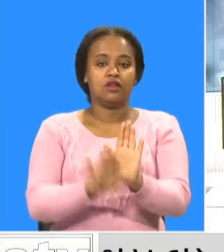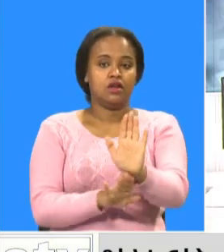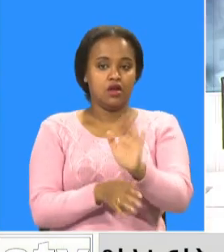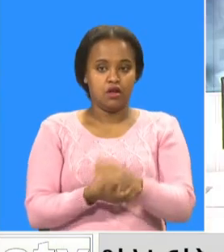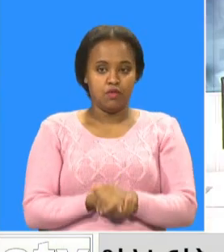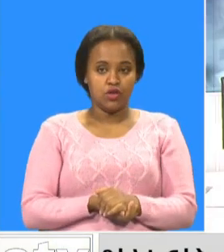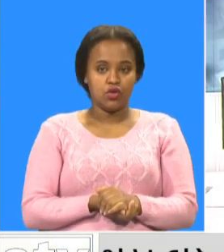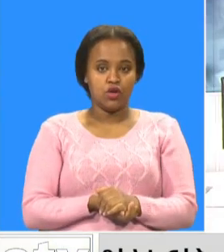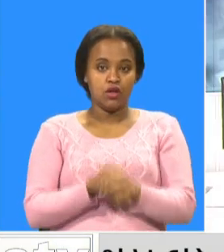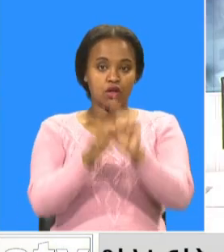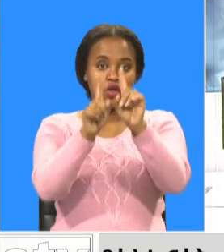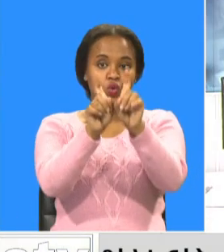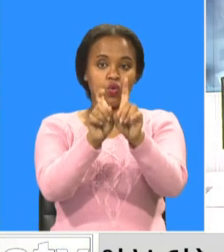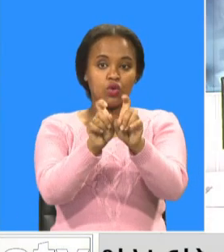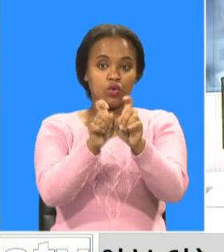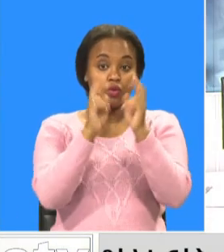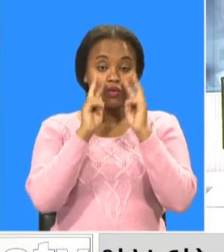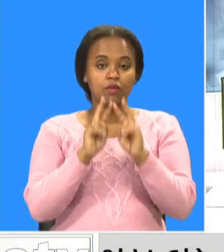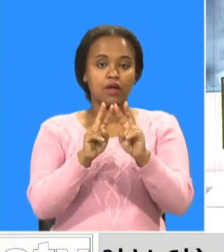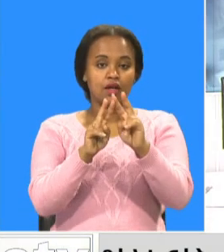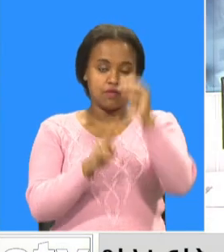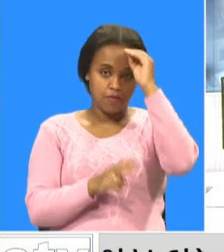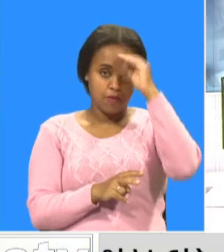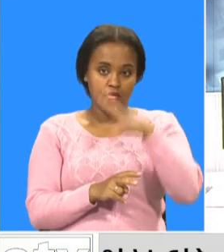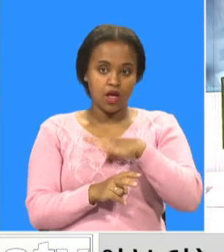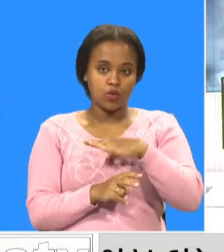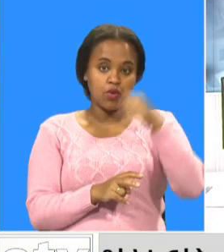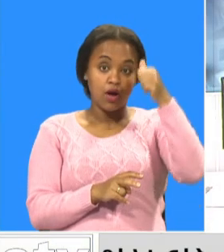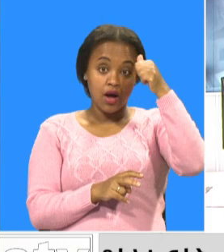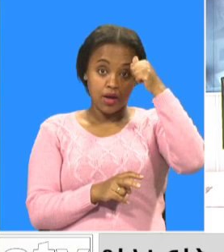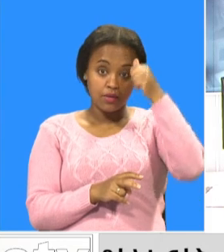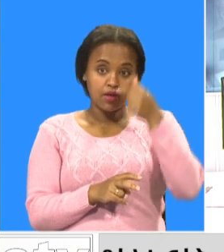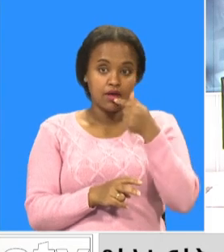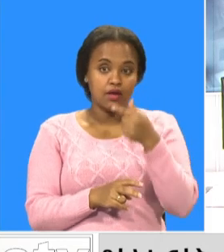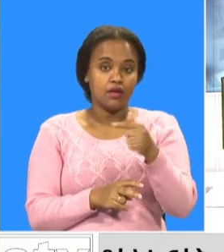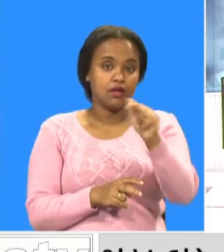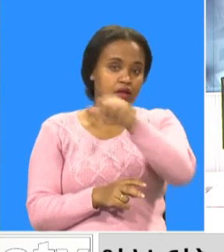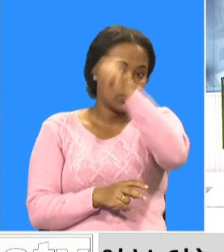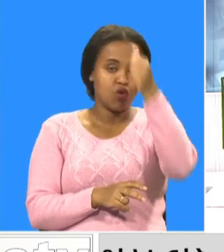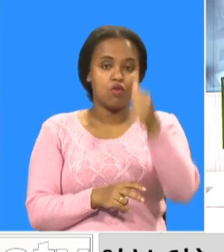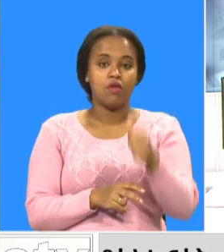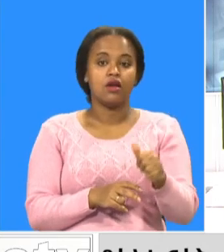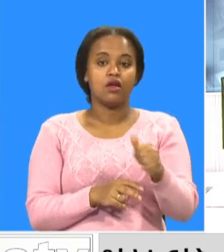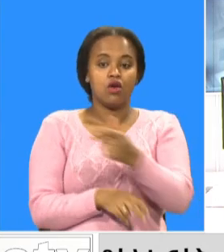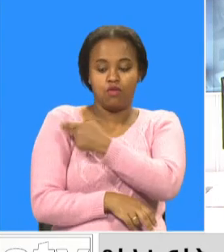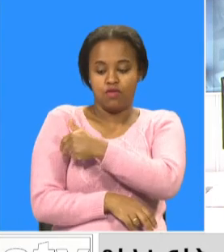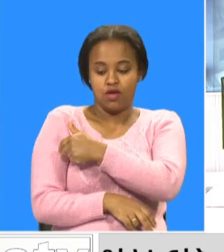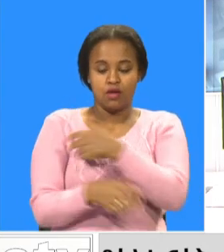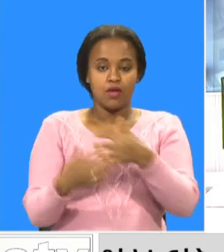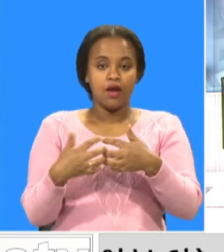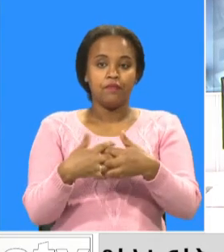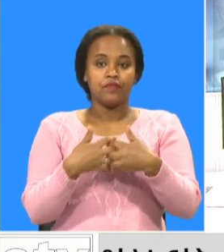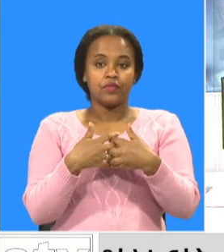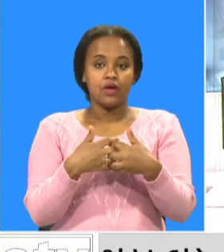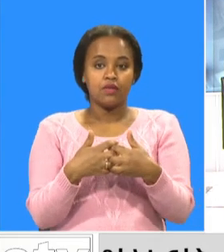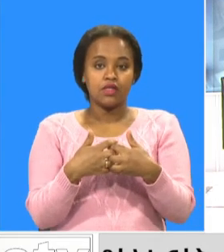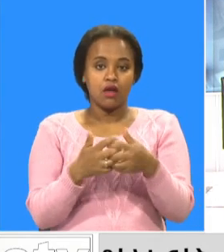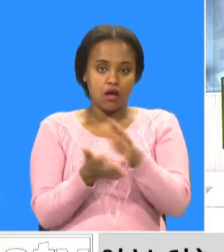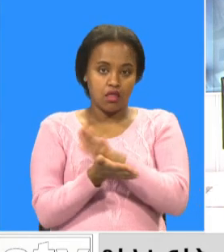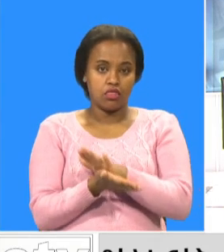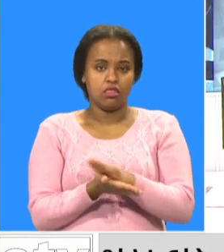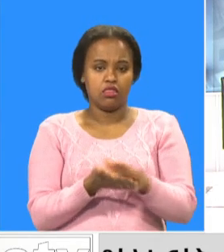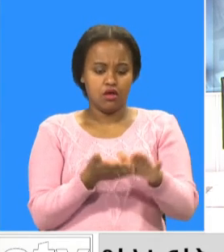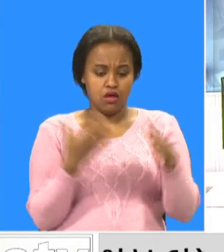ይደረግባቸዋል። የቁጥጥሩን በተመለከተ ያው አቶ አብደላ እንደገለጸው ማንኛውም የህክምና መሳሪያ